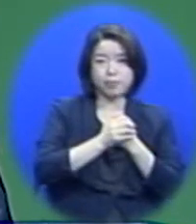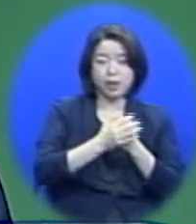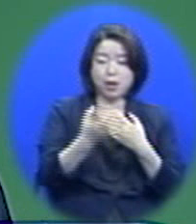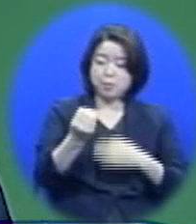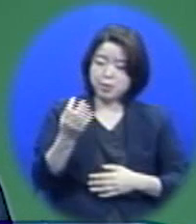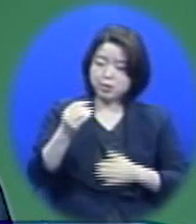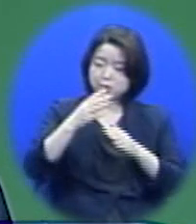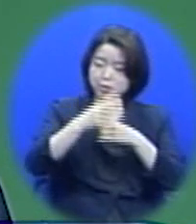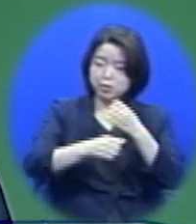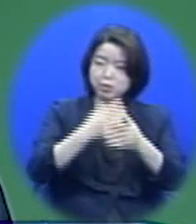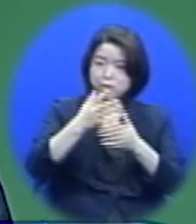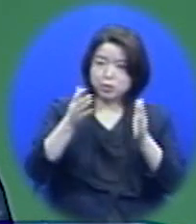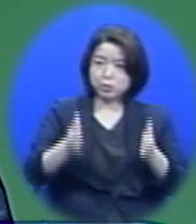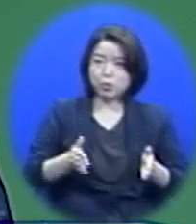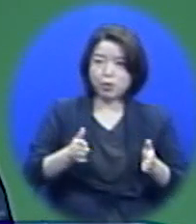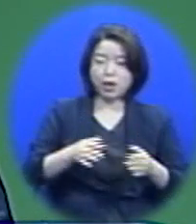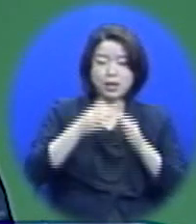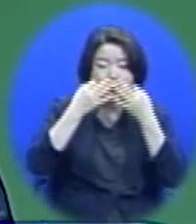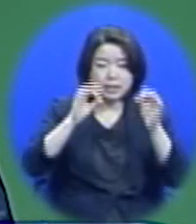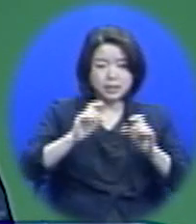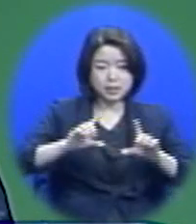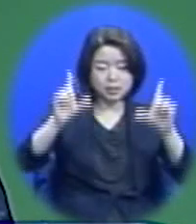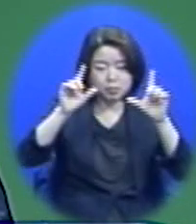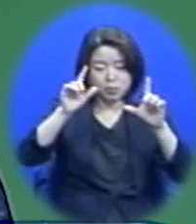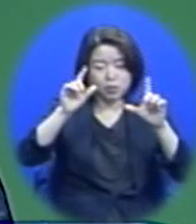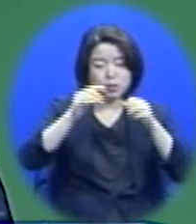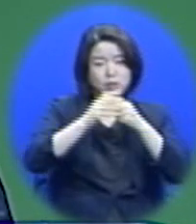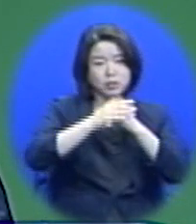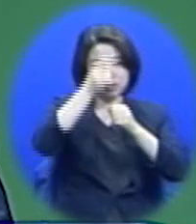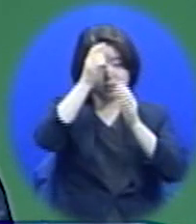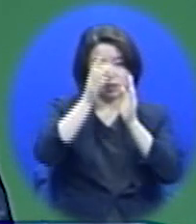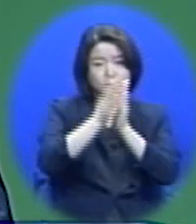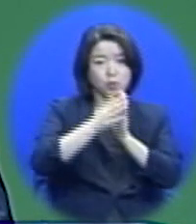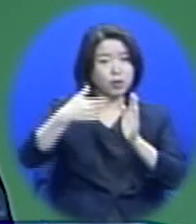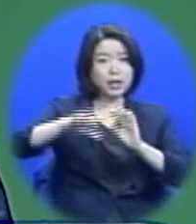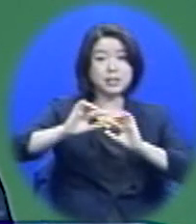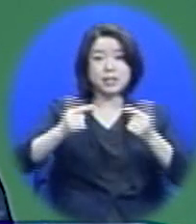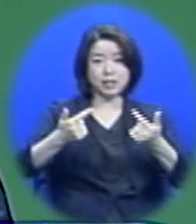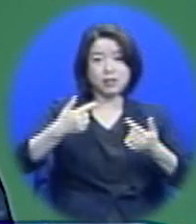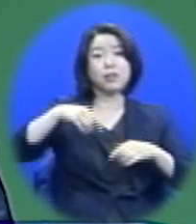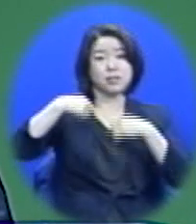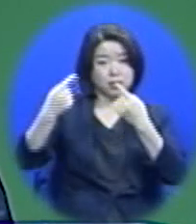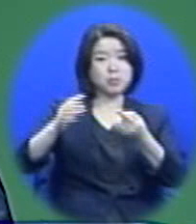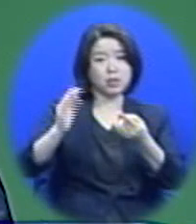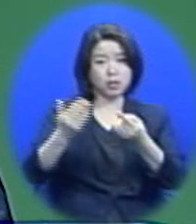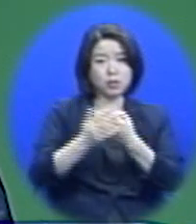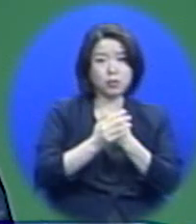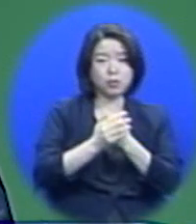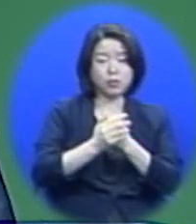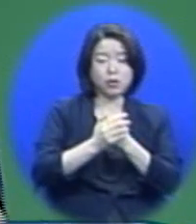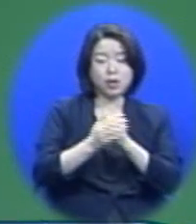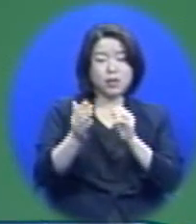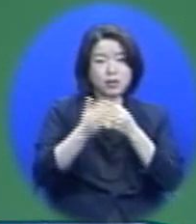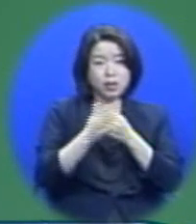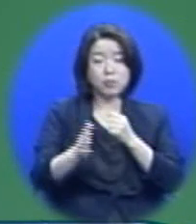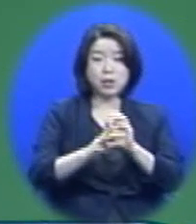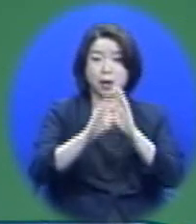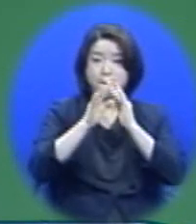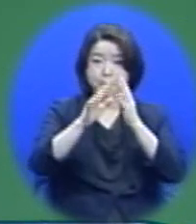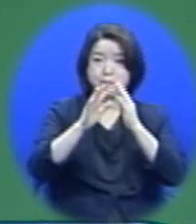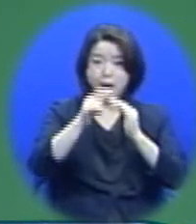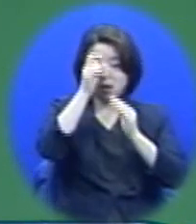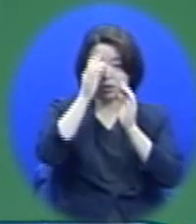철야 기도에 다시 나가게 되었습니다. 그래서 방언 기도도 얼마 전에